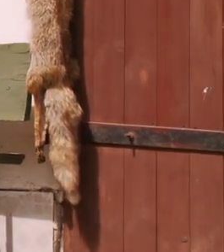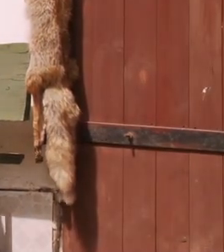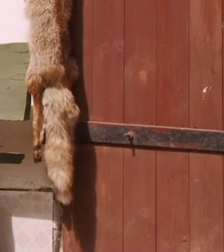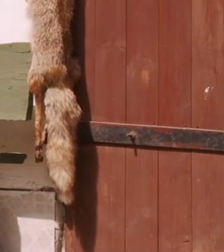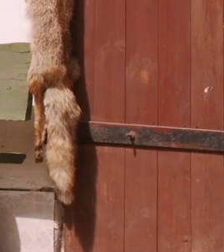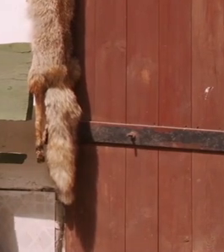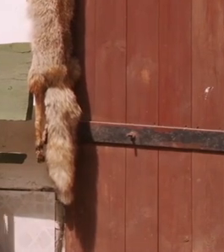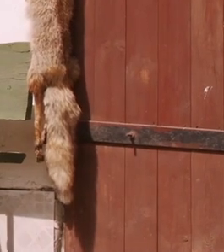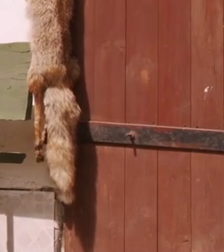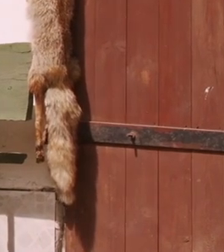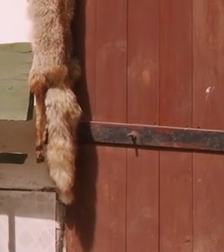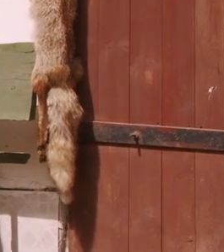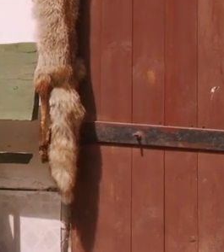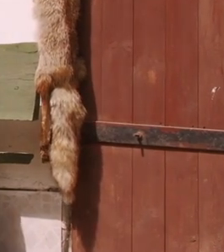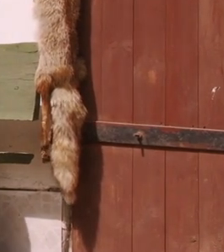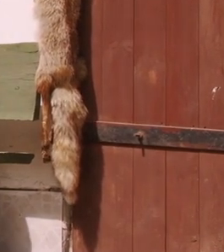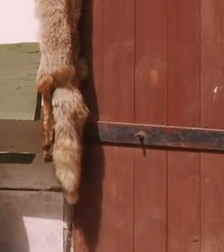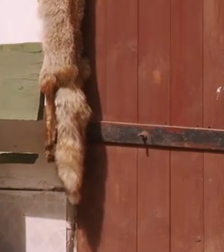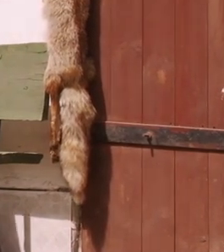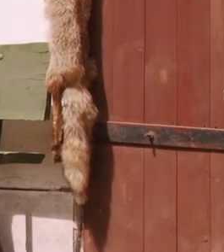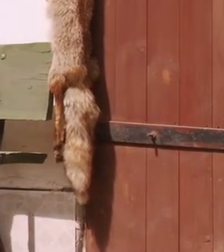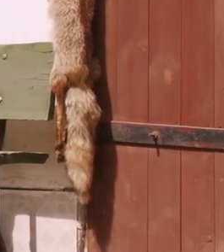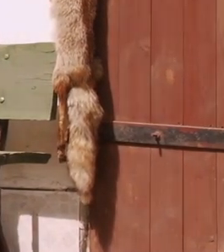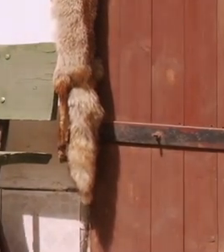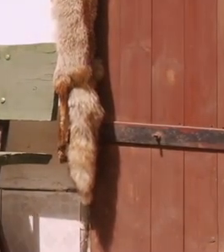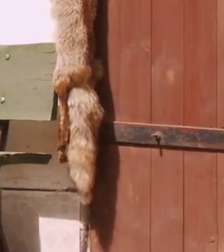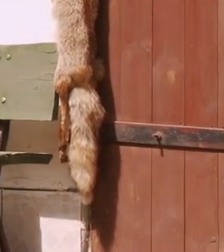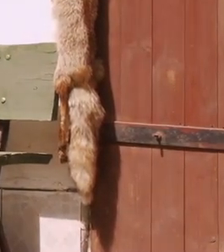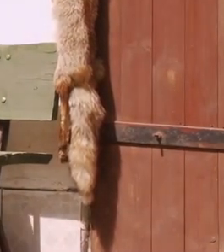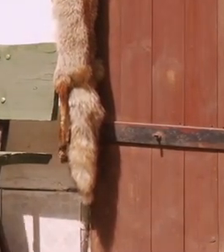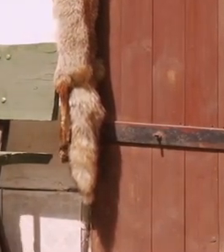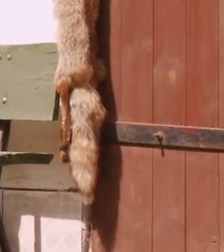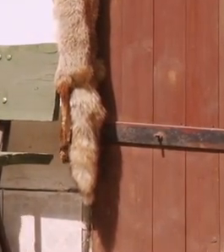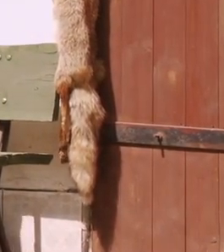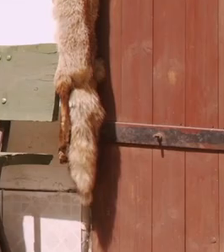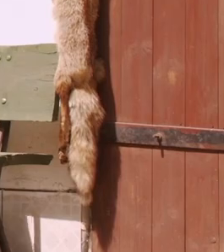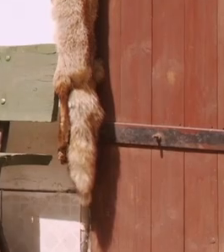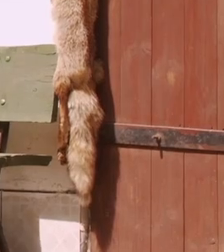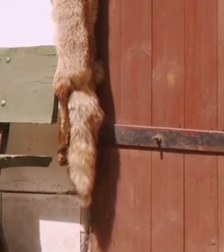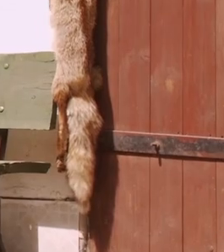Tam w kraju dalekam jest u mnie siostra.